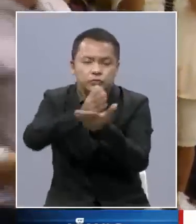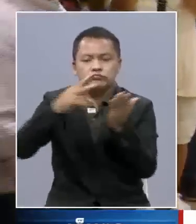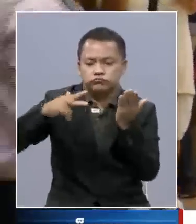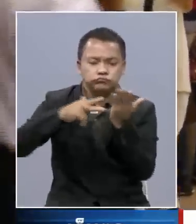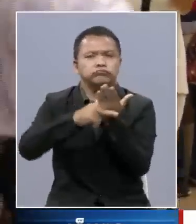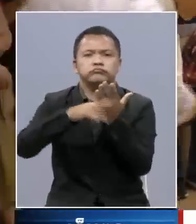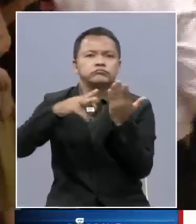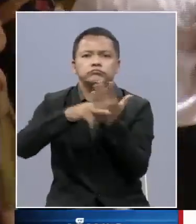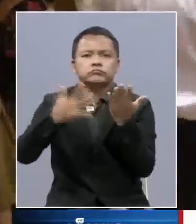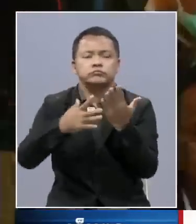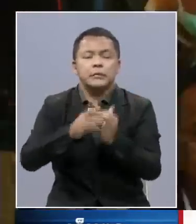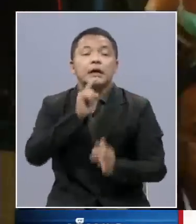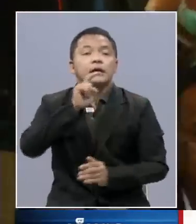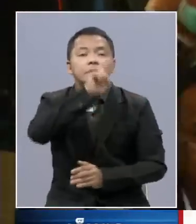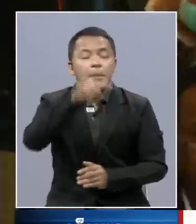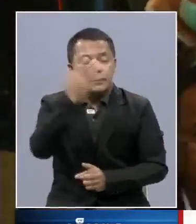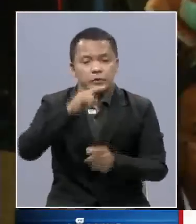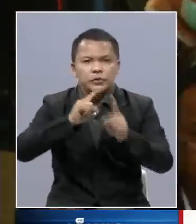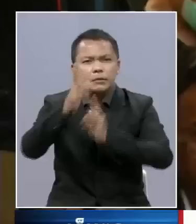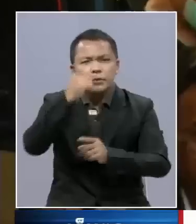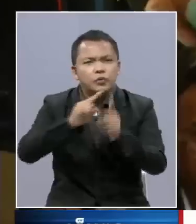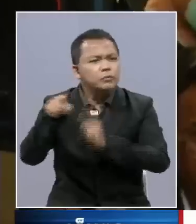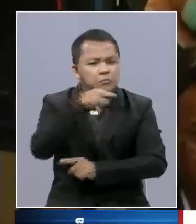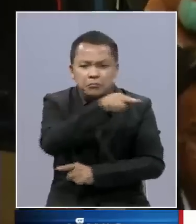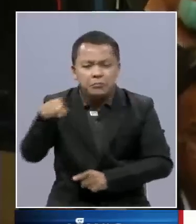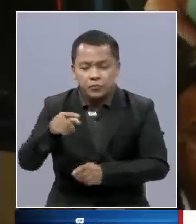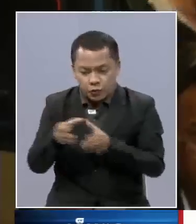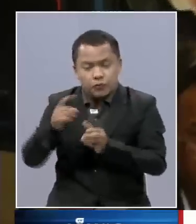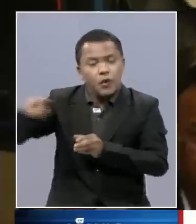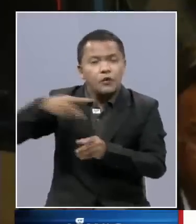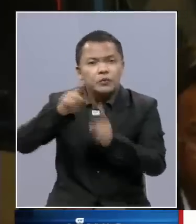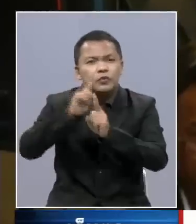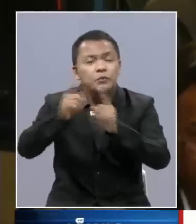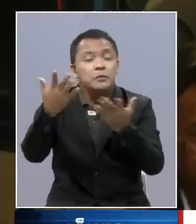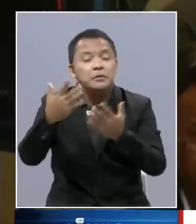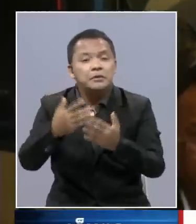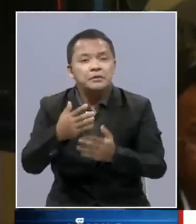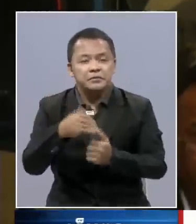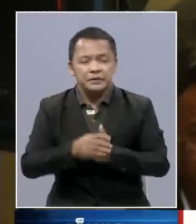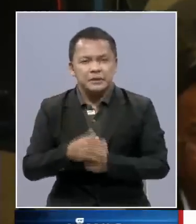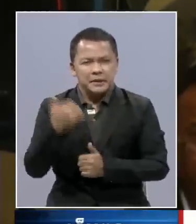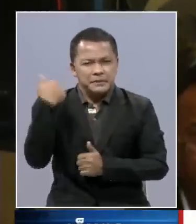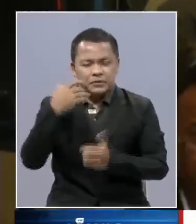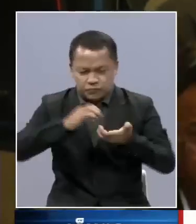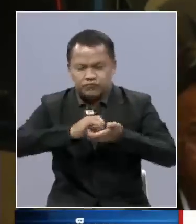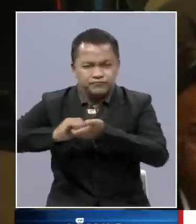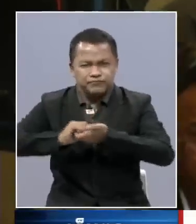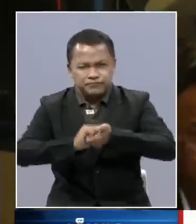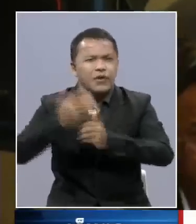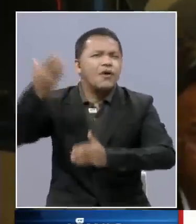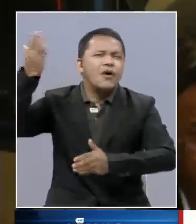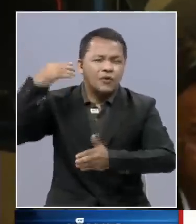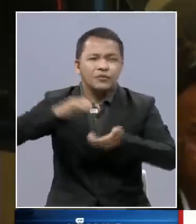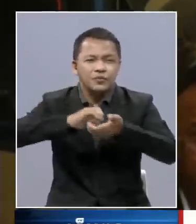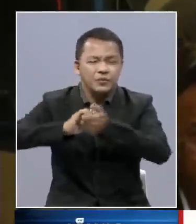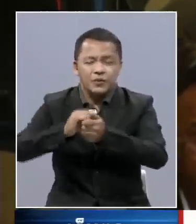ครับ คำถามคือทำไมเขาไม่คุยกันเนี่ย สองพักนี้นะ เขารู้สึกว่าจริงๆเขาก็มีสายสัมพันธ์กันมาก่อนหน้า